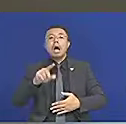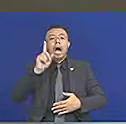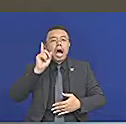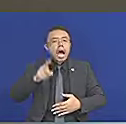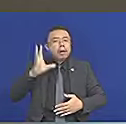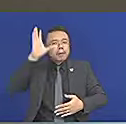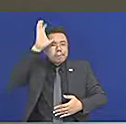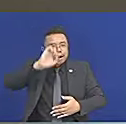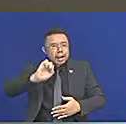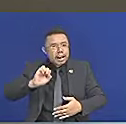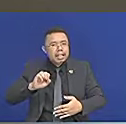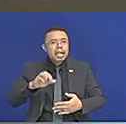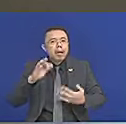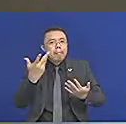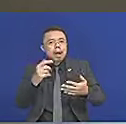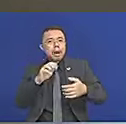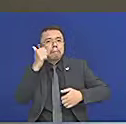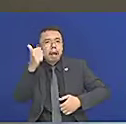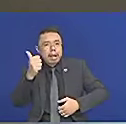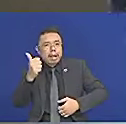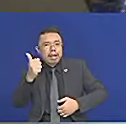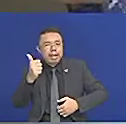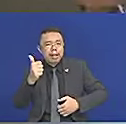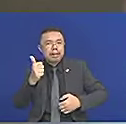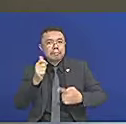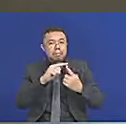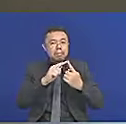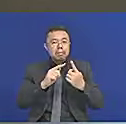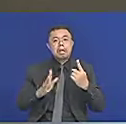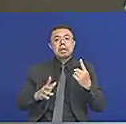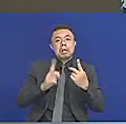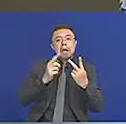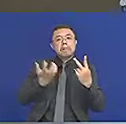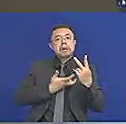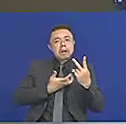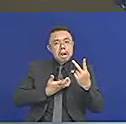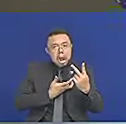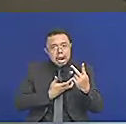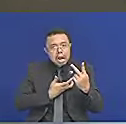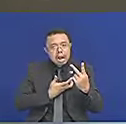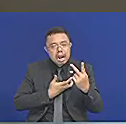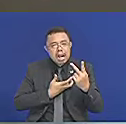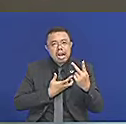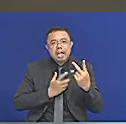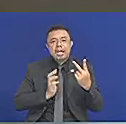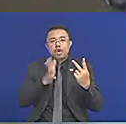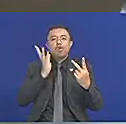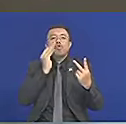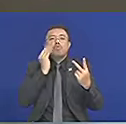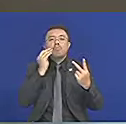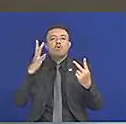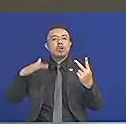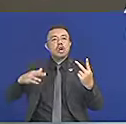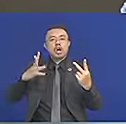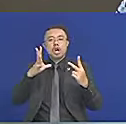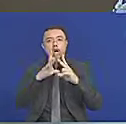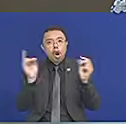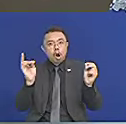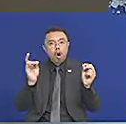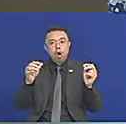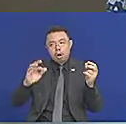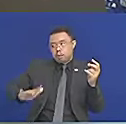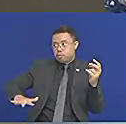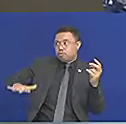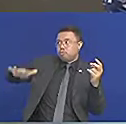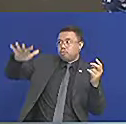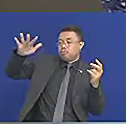Harus mengerti apa yang baik, itu tatanan umum. Yang berkenan sesuai dengan umur rohani, harus terus bertumbuh